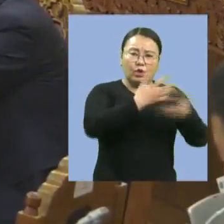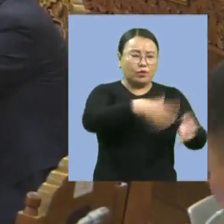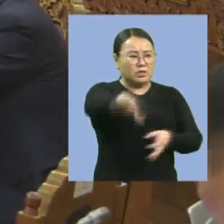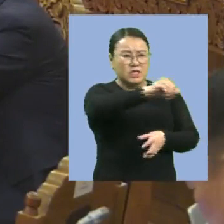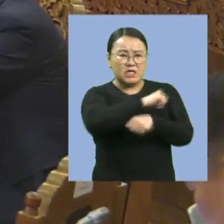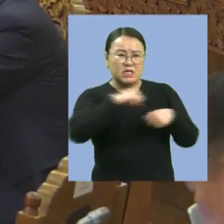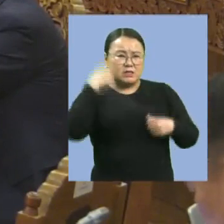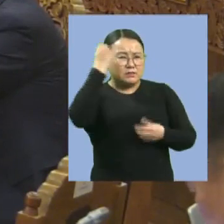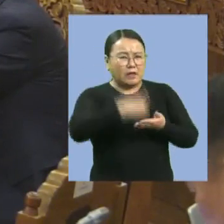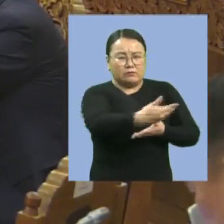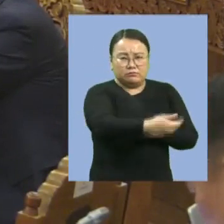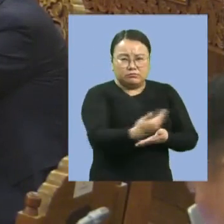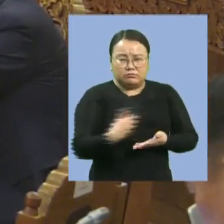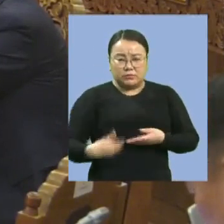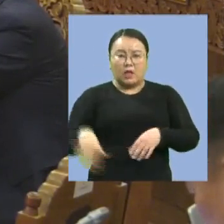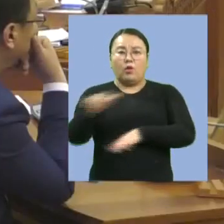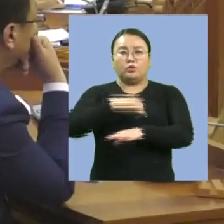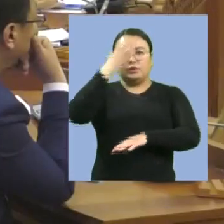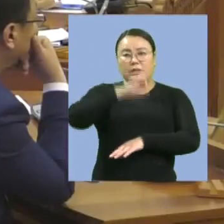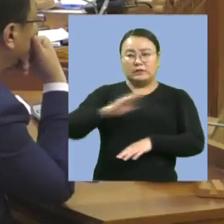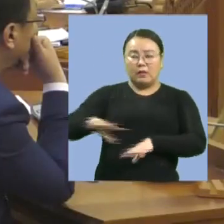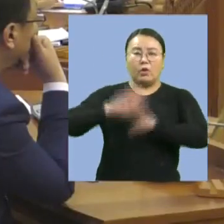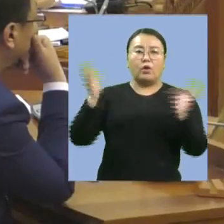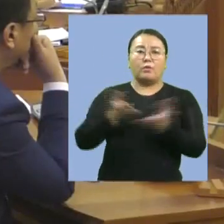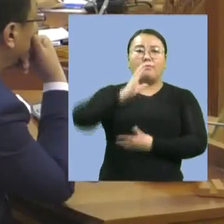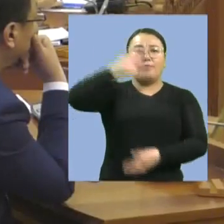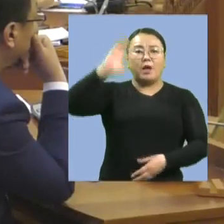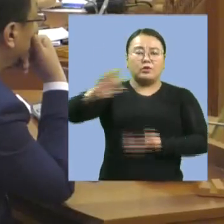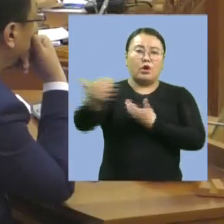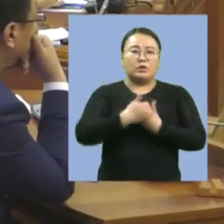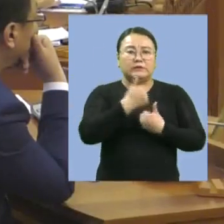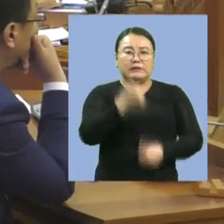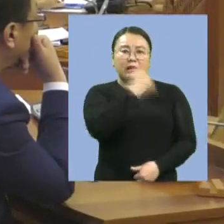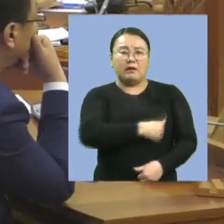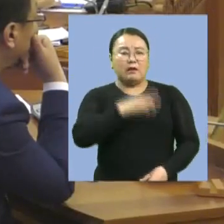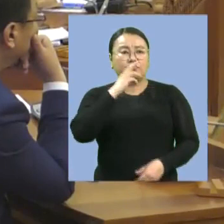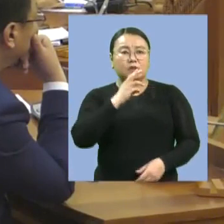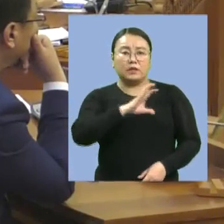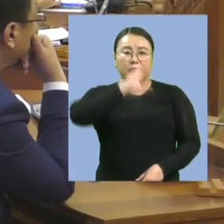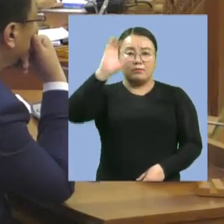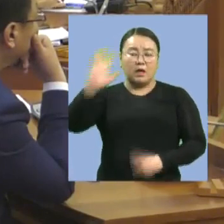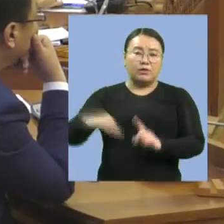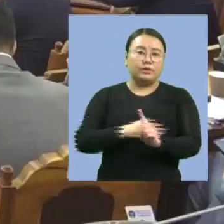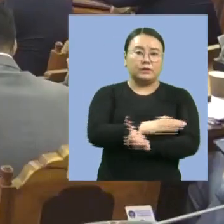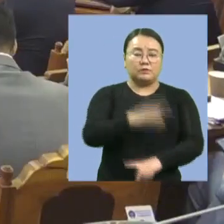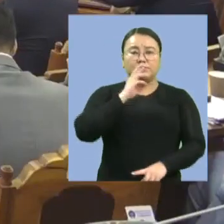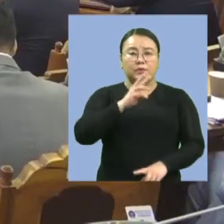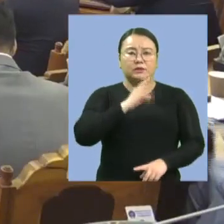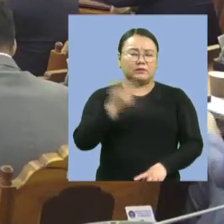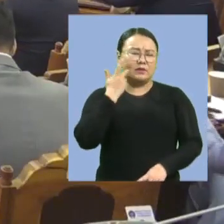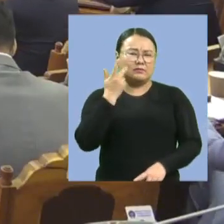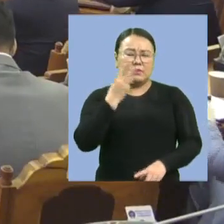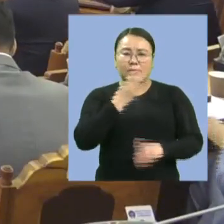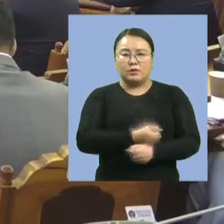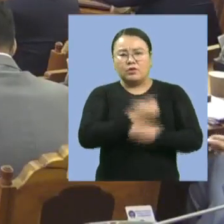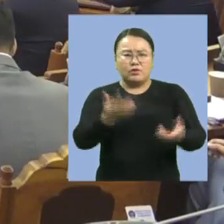танилцуулж, тэдний санал бодлыг чөлөөтэй тусгаж улс төрийн нам, олон нийтийн байгууллагуудын оролцоог хангаж, хэвлэл мэдээллийн байгууллагаар